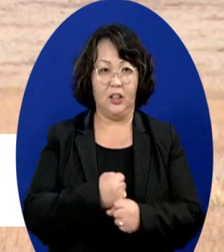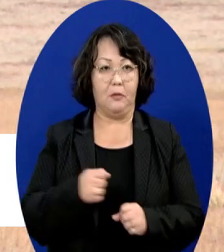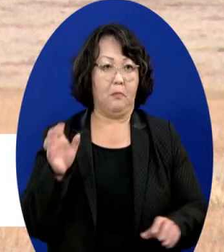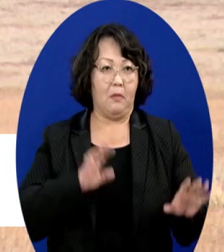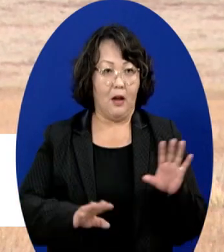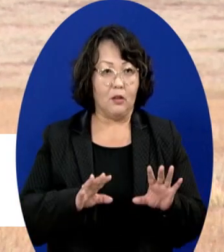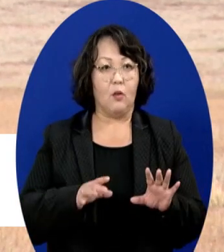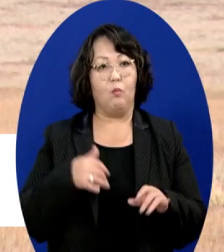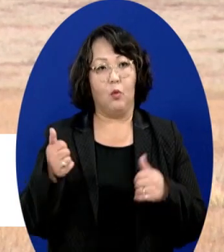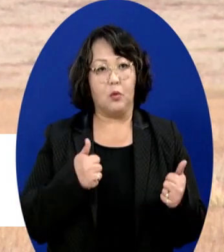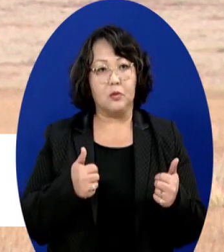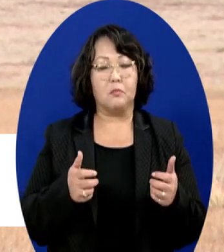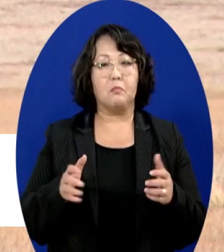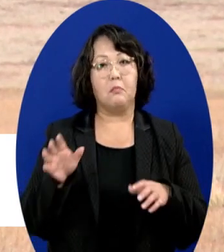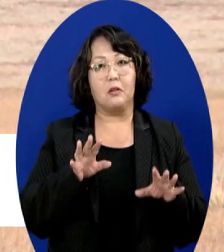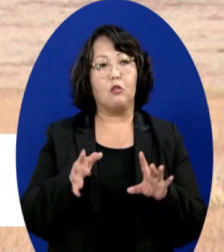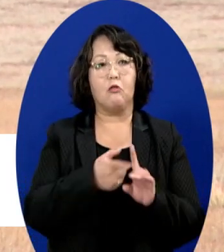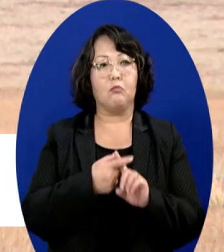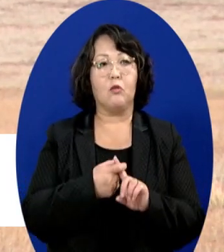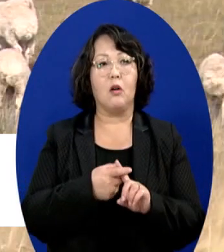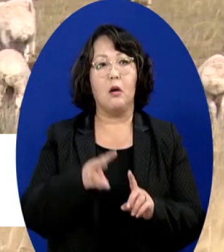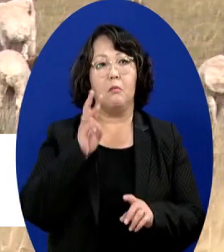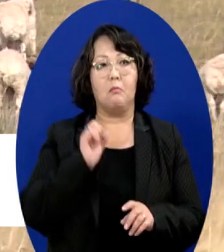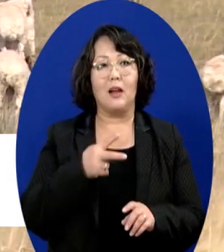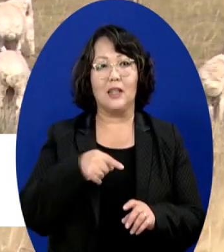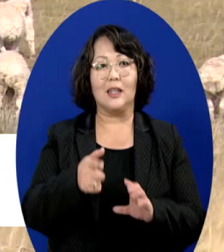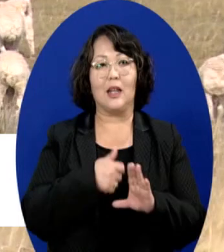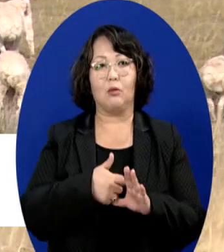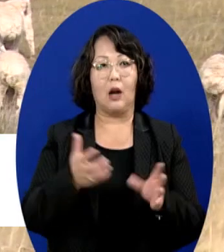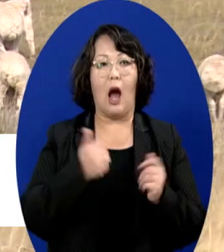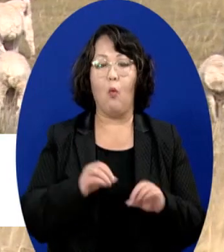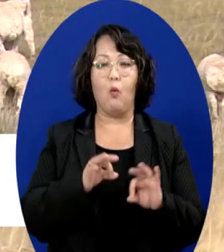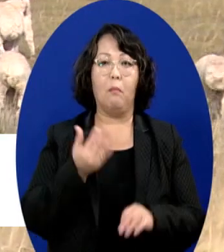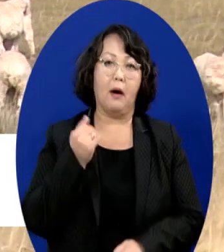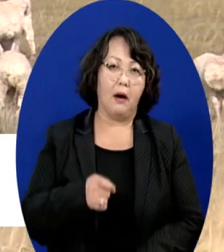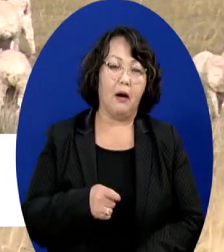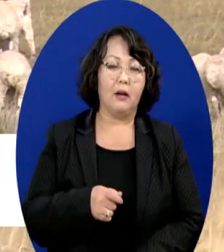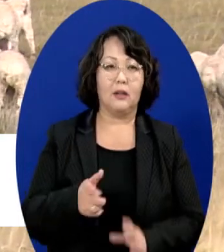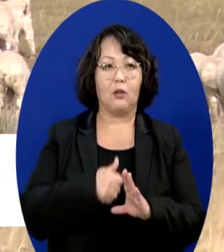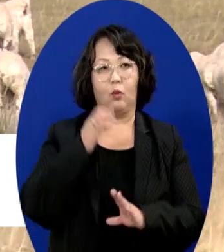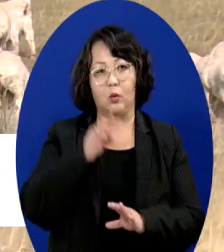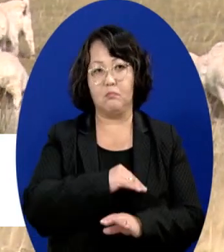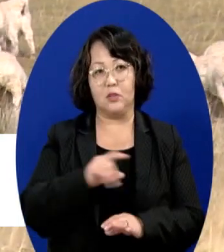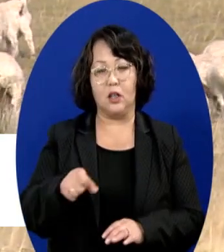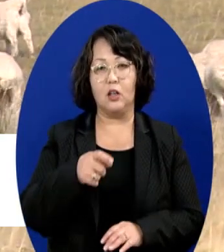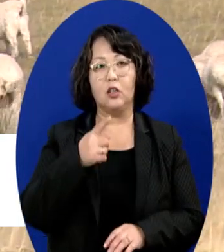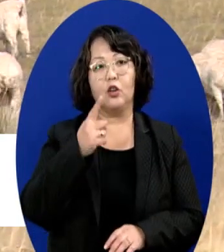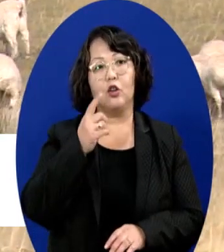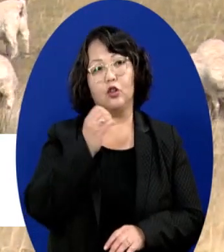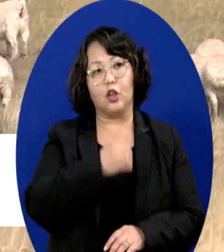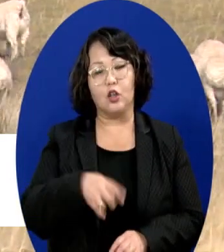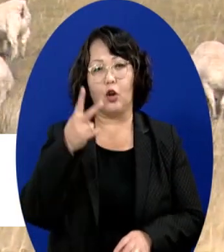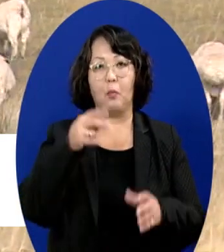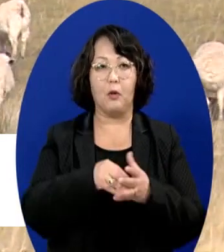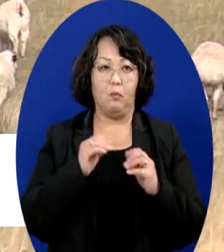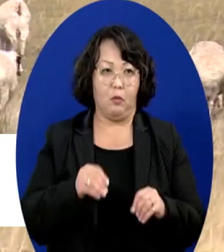болон бусад хүчин зүйлийг харгалзаж малын татвар тогтоохгүй байх аль эсвэл татварын хэмжээг 2000 төгрөг хүртэл байхаар